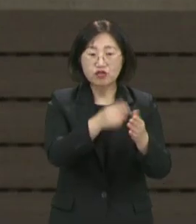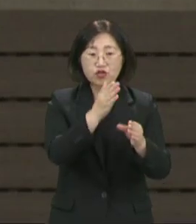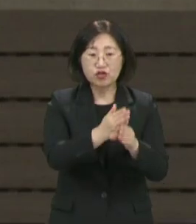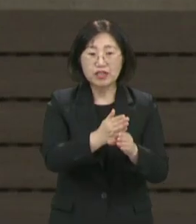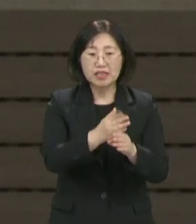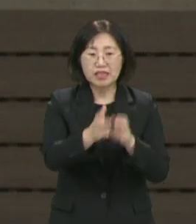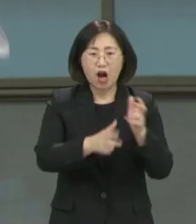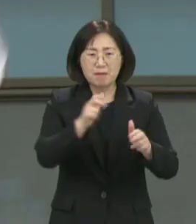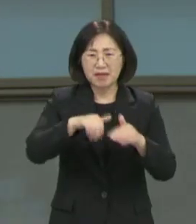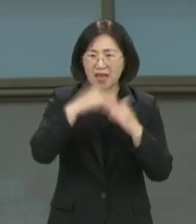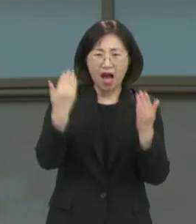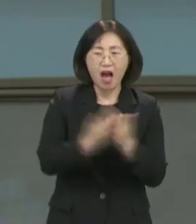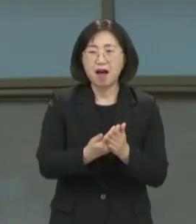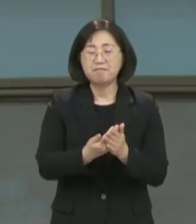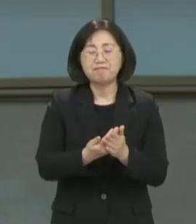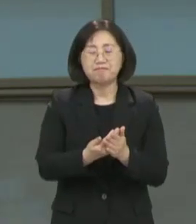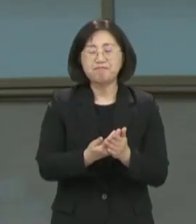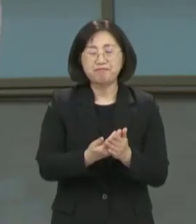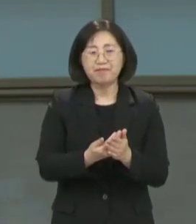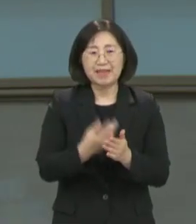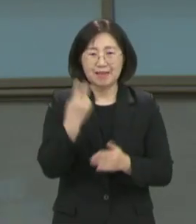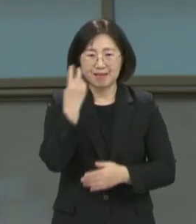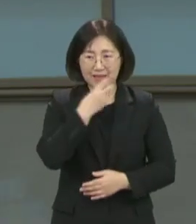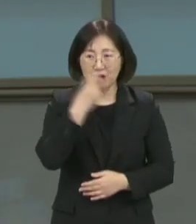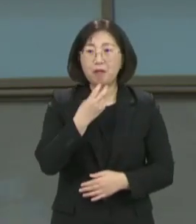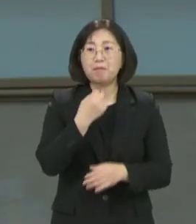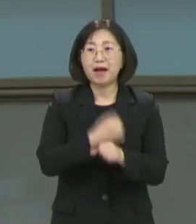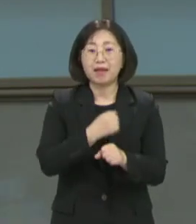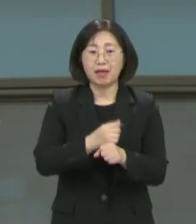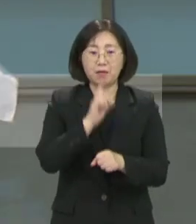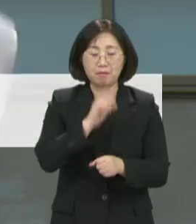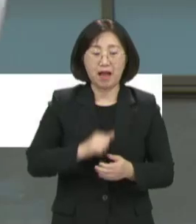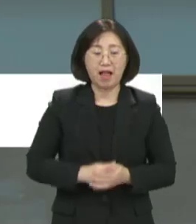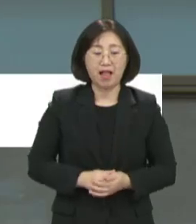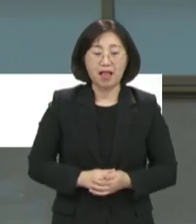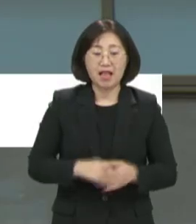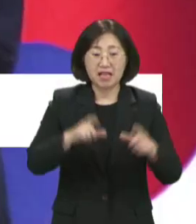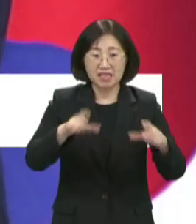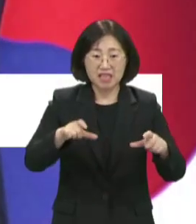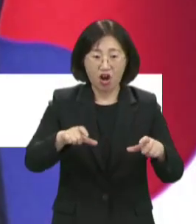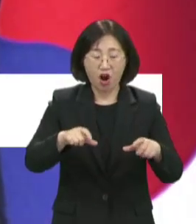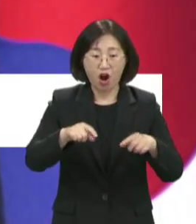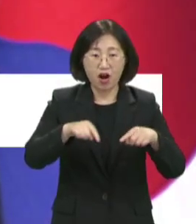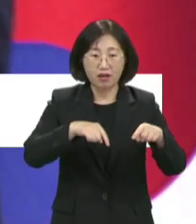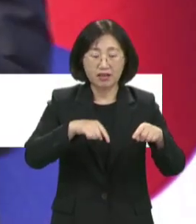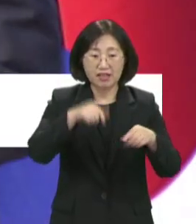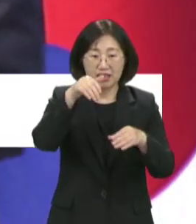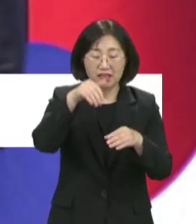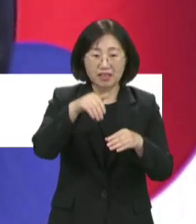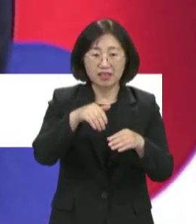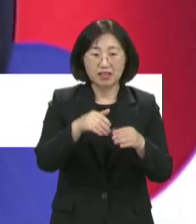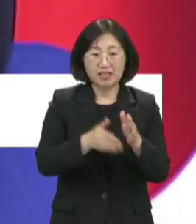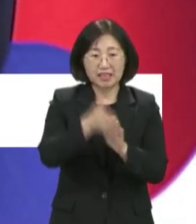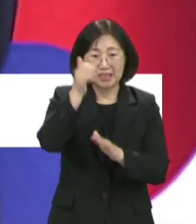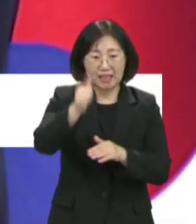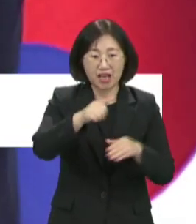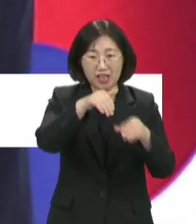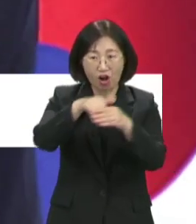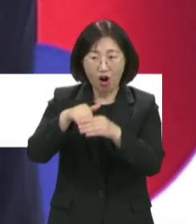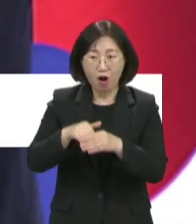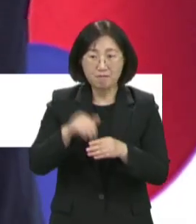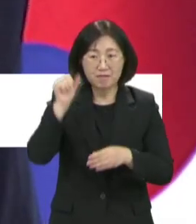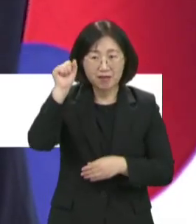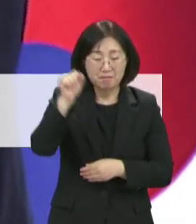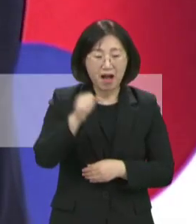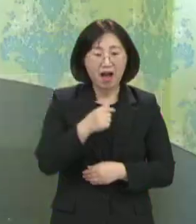재검토하겠다고 밝혔습니다. 이런 가운데 보궐선거를 염두에 둔 지역 정치권의 행보도 바빠졌습니다.